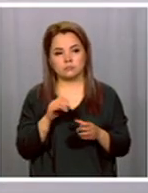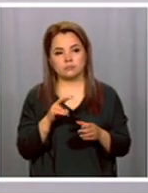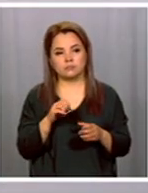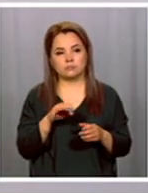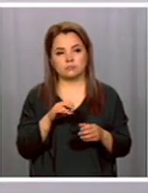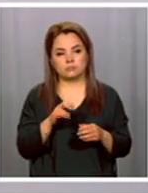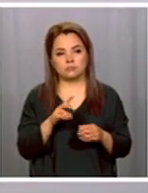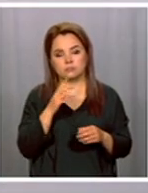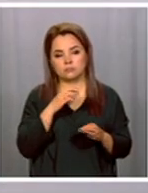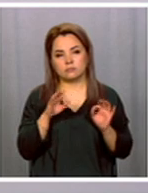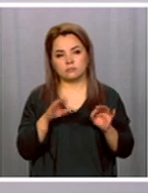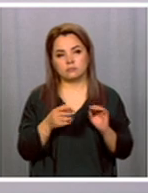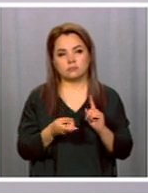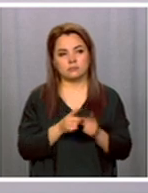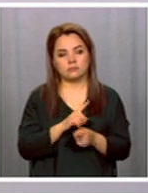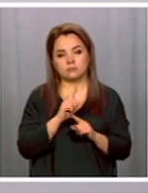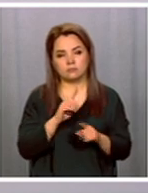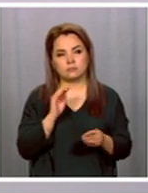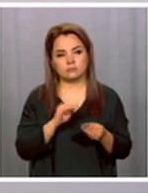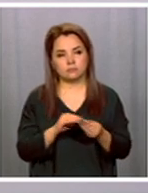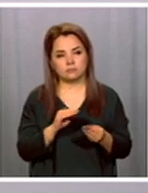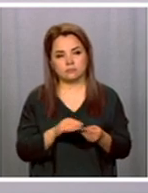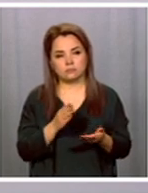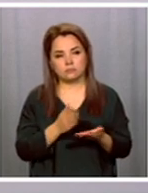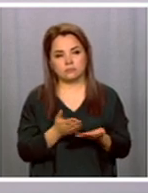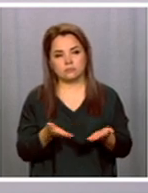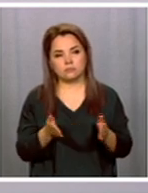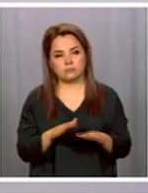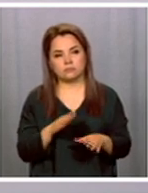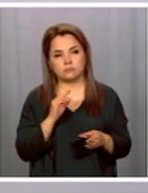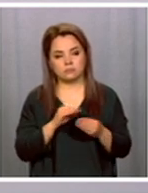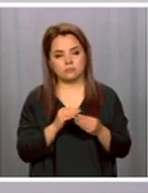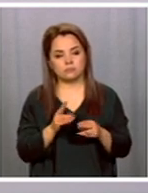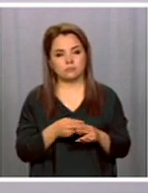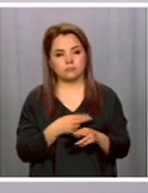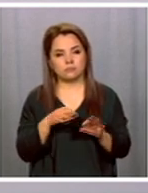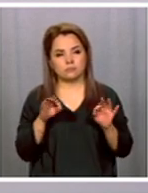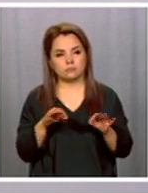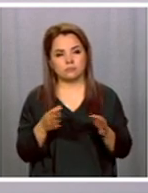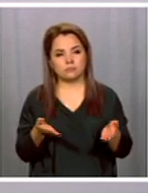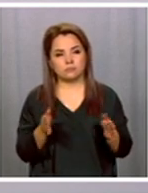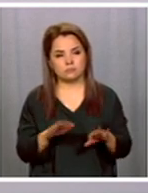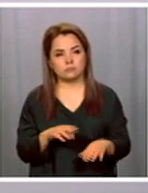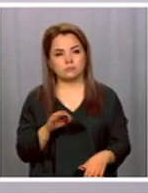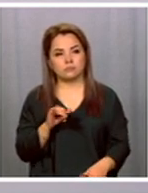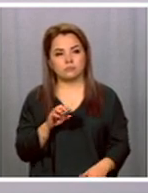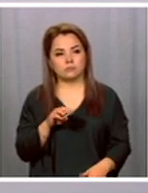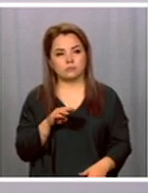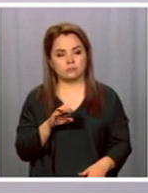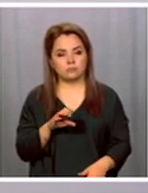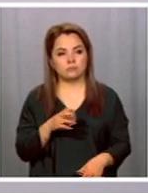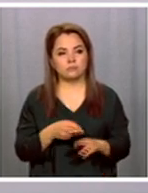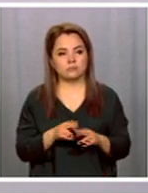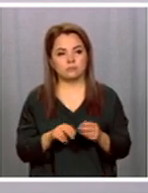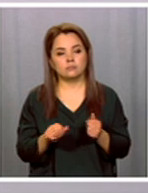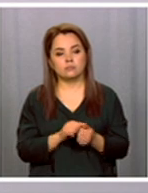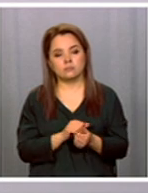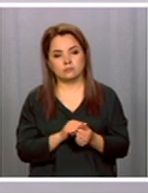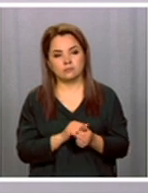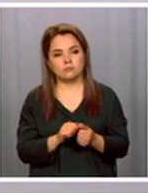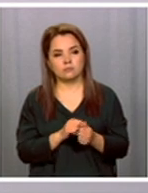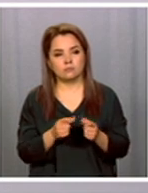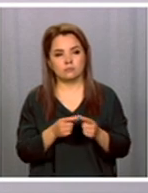түсін өзгертпейді. Яғни, фенолфталейн түссіз күйде қалады. Лакмус қағазы, немесе әмбебап